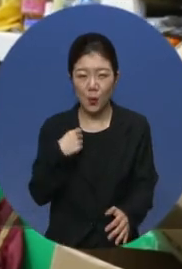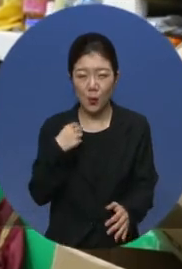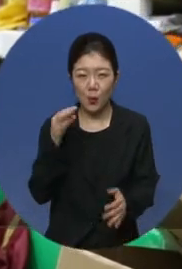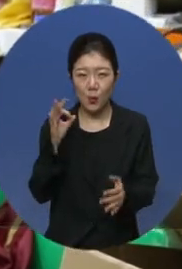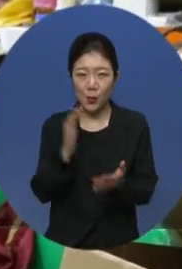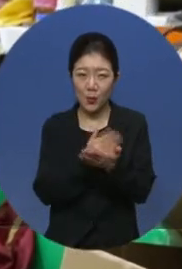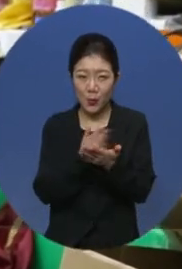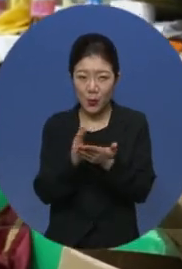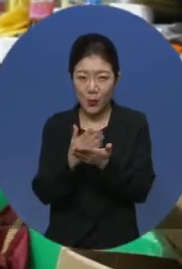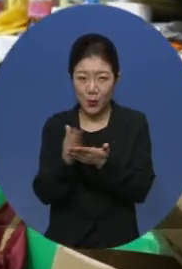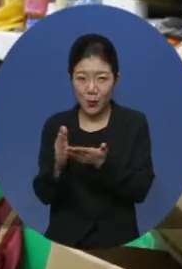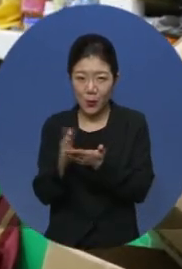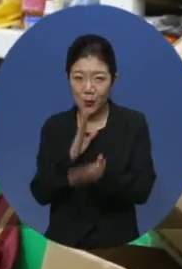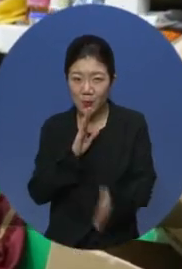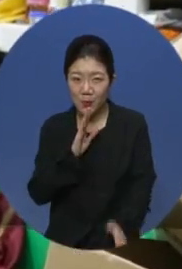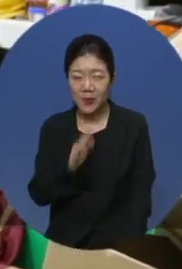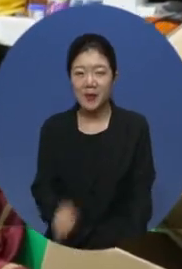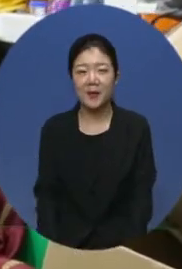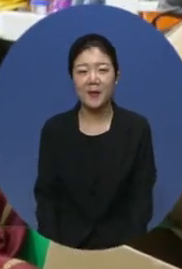봐요?